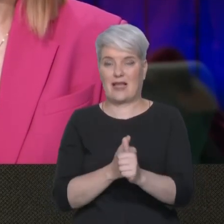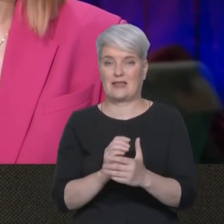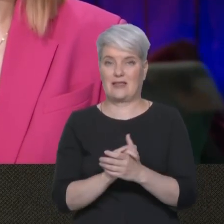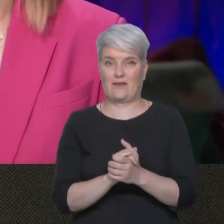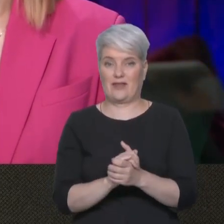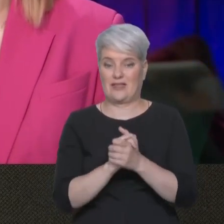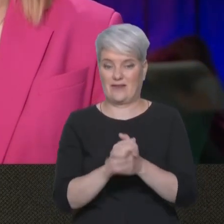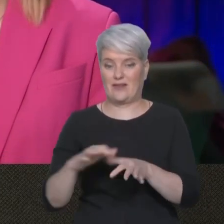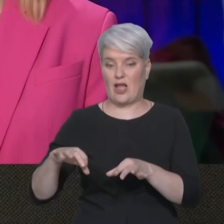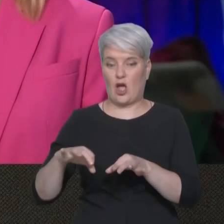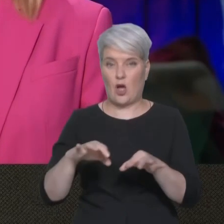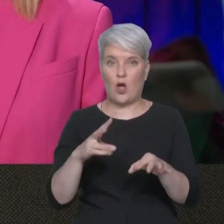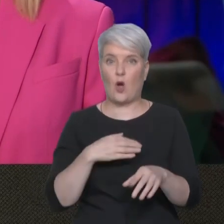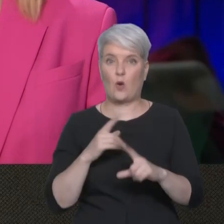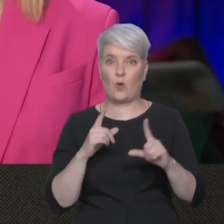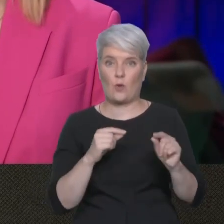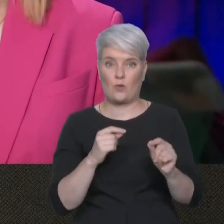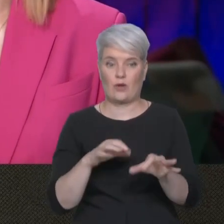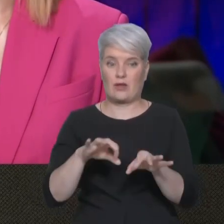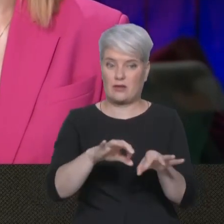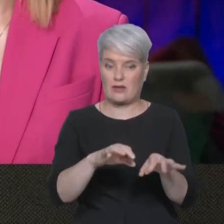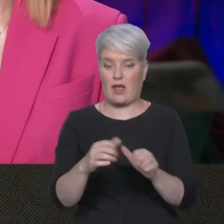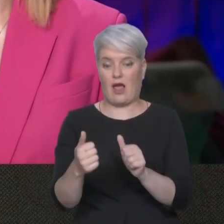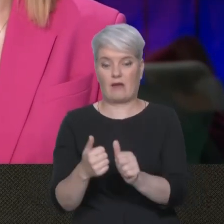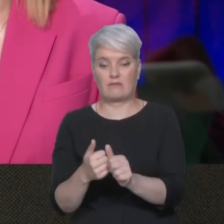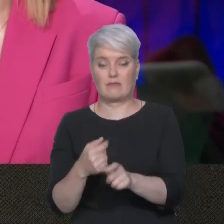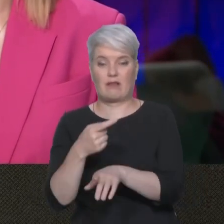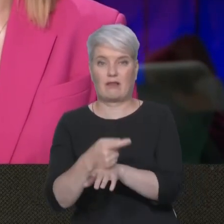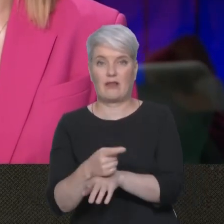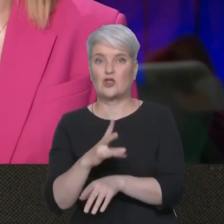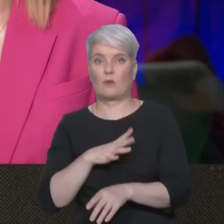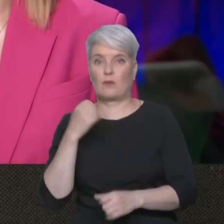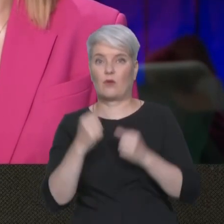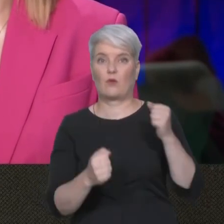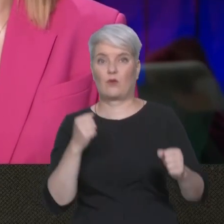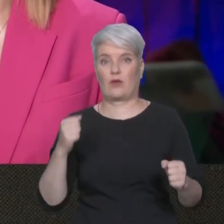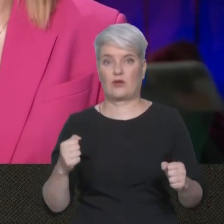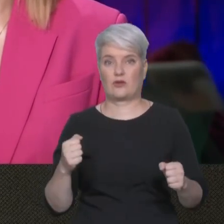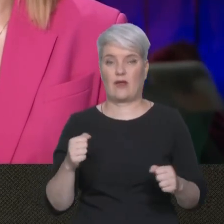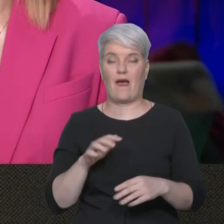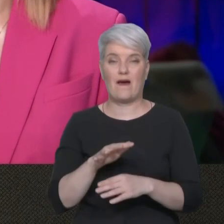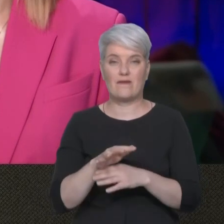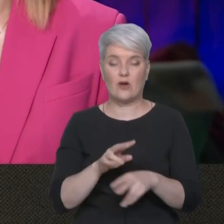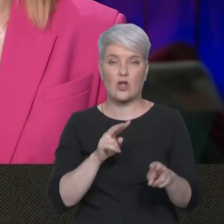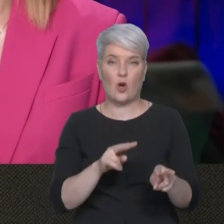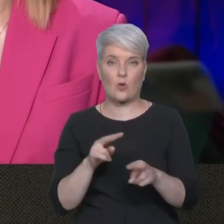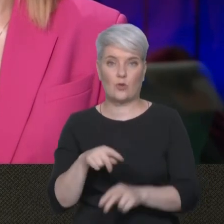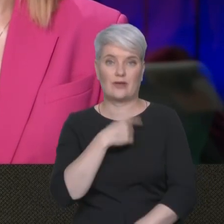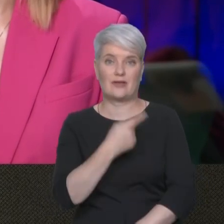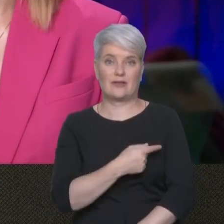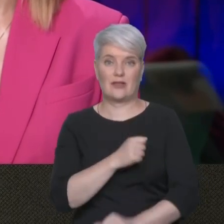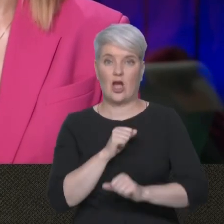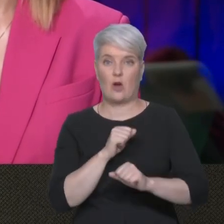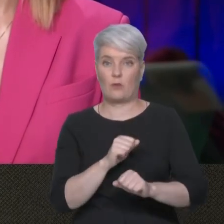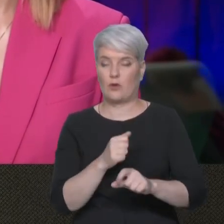хоче виїхати, промежовуються військовою технікою для того, щоб не бути ураженими, тому що вогневий контроль з боку сил оборони